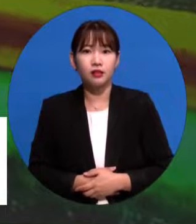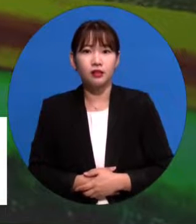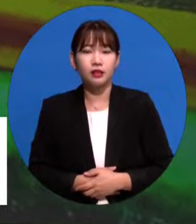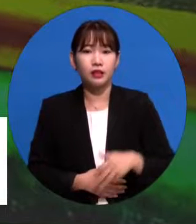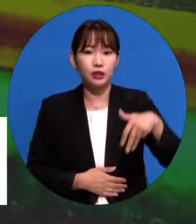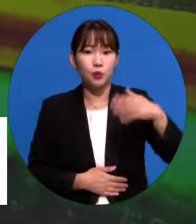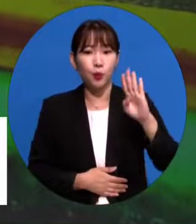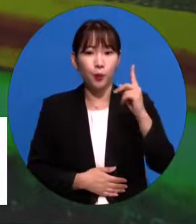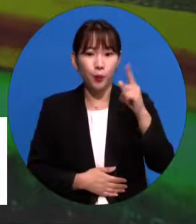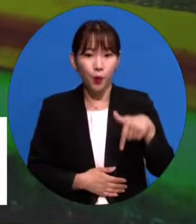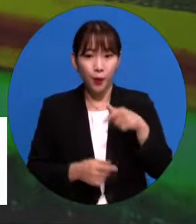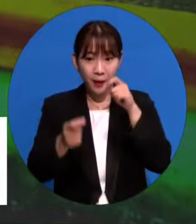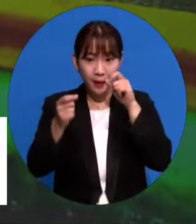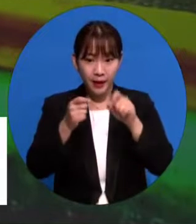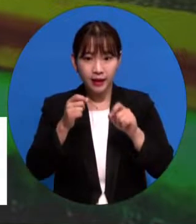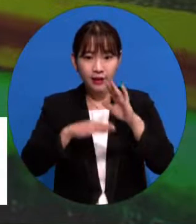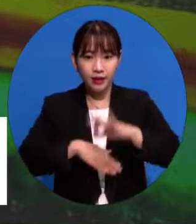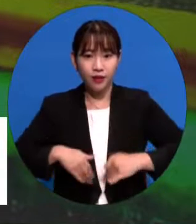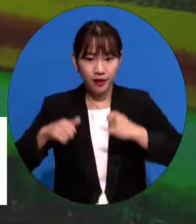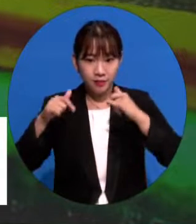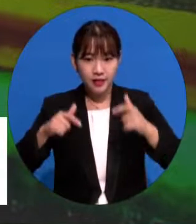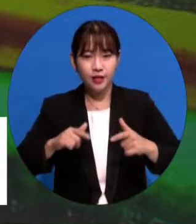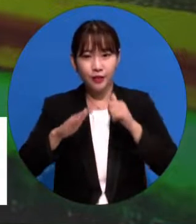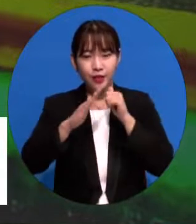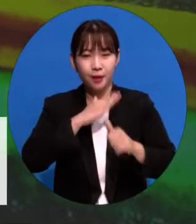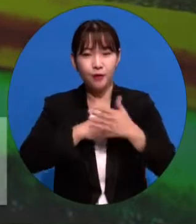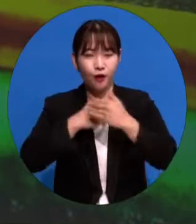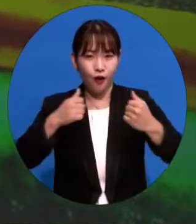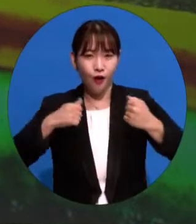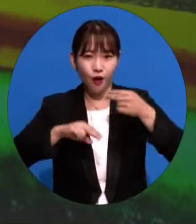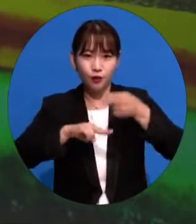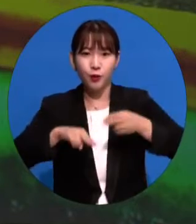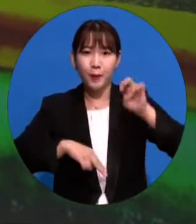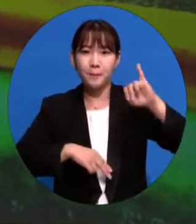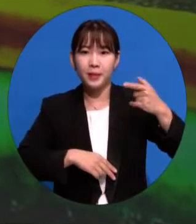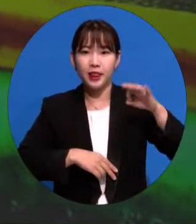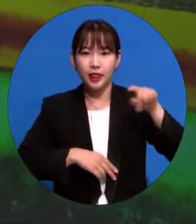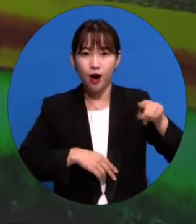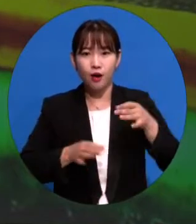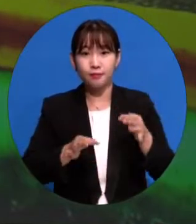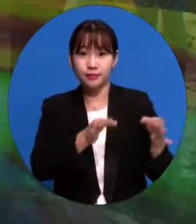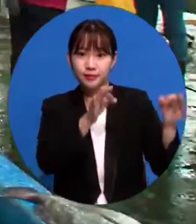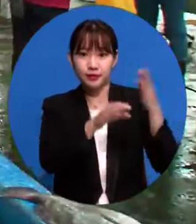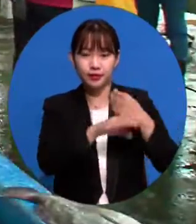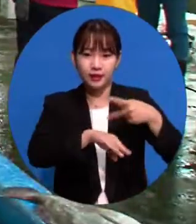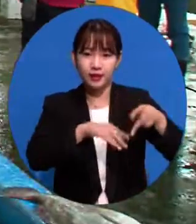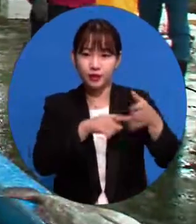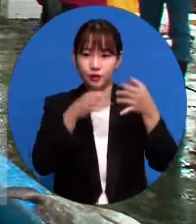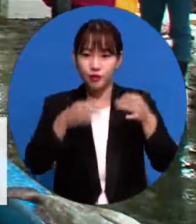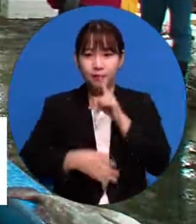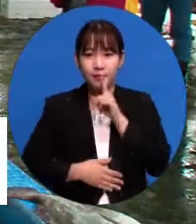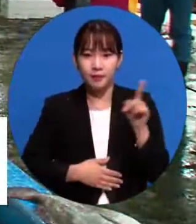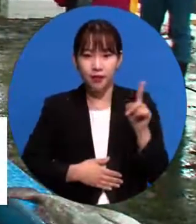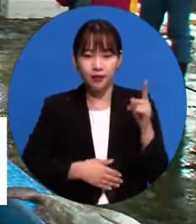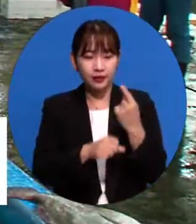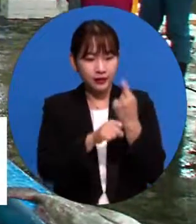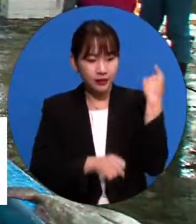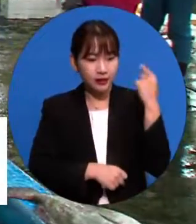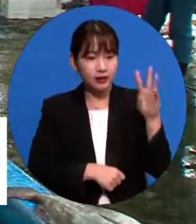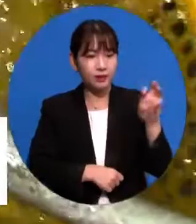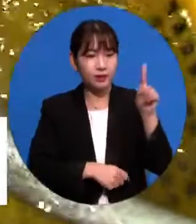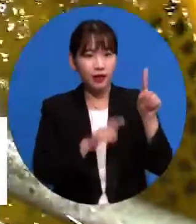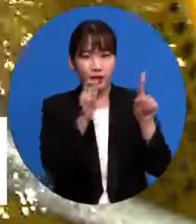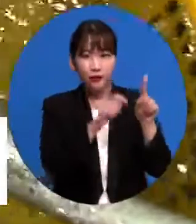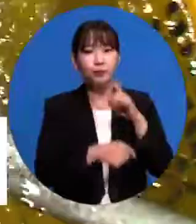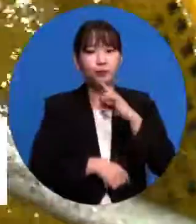초복이 다가오면서 서남의 대표 보양식인 민어 가격이 오르고 있습니다. 신안군 수협에 따르면 지난해